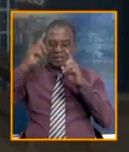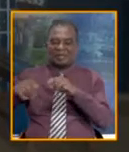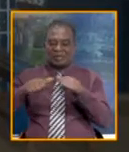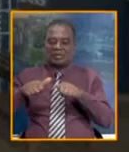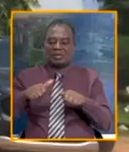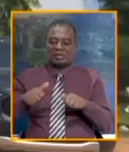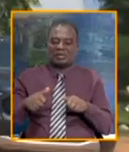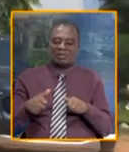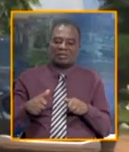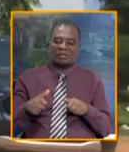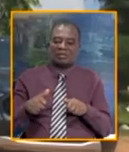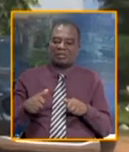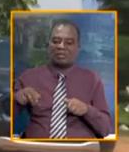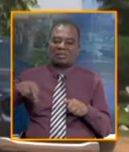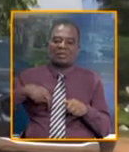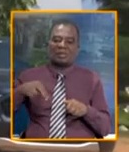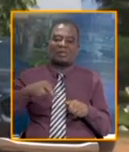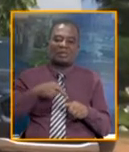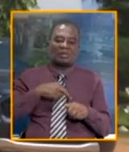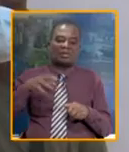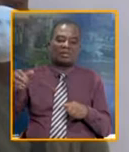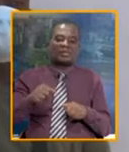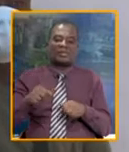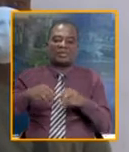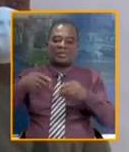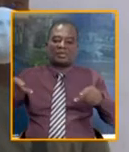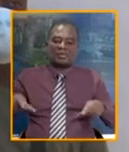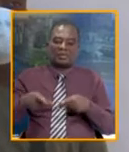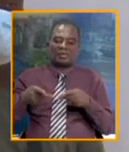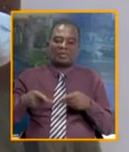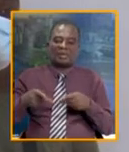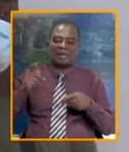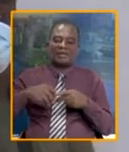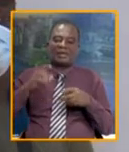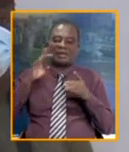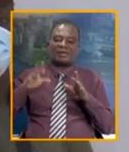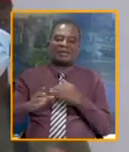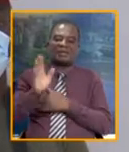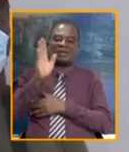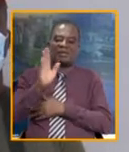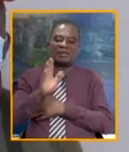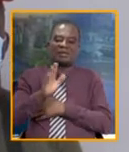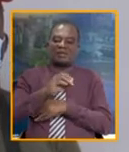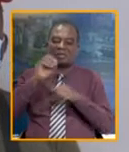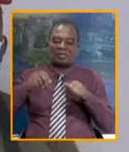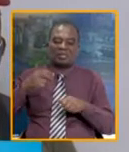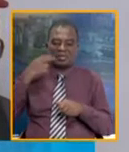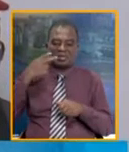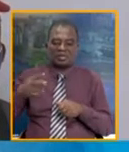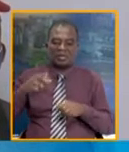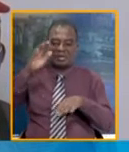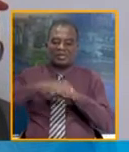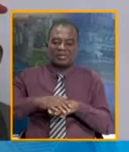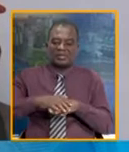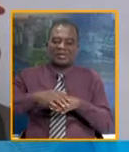d'agir. Automatiquement, nous hommes se sont lancés sur le terrain. Avec la grâce de Dieu, on a pu les trouver sur les lieux. Il